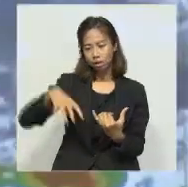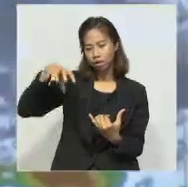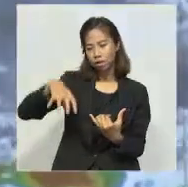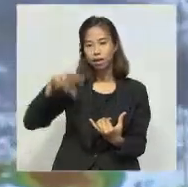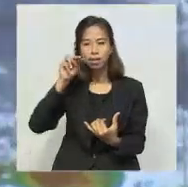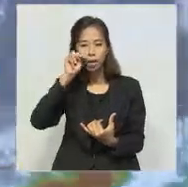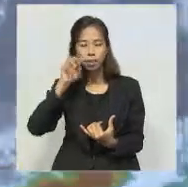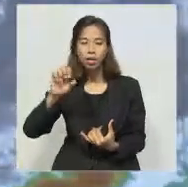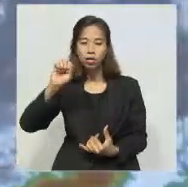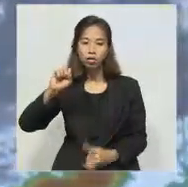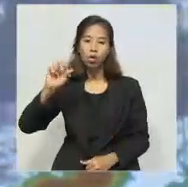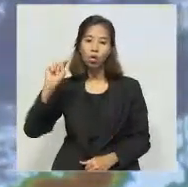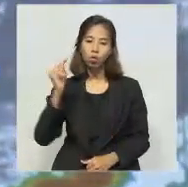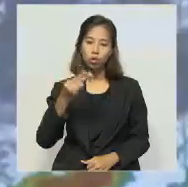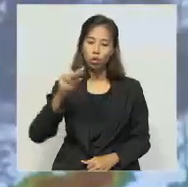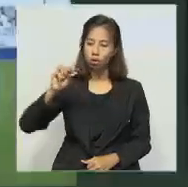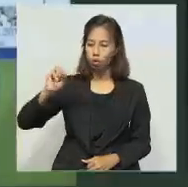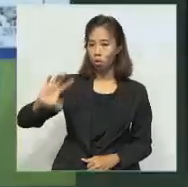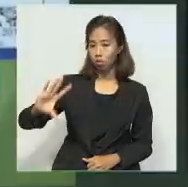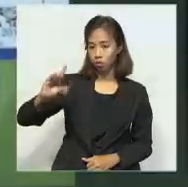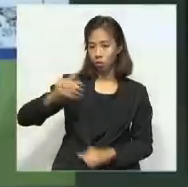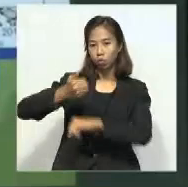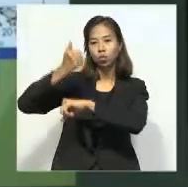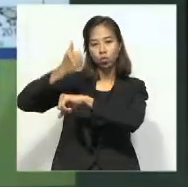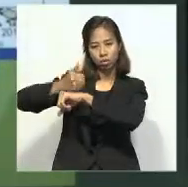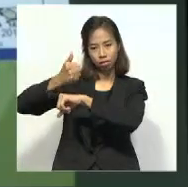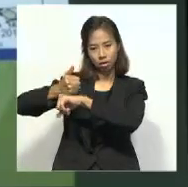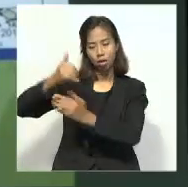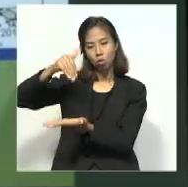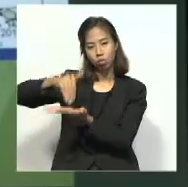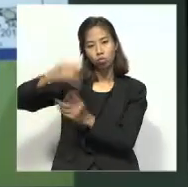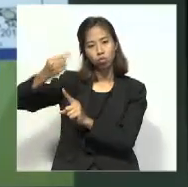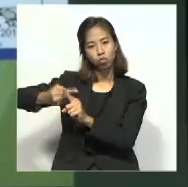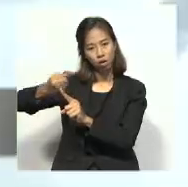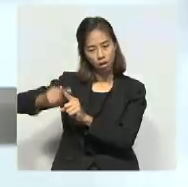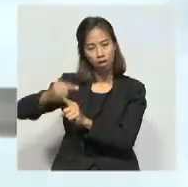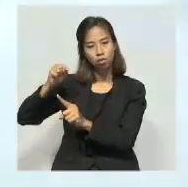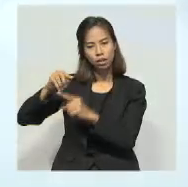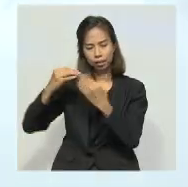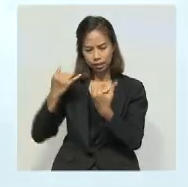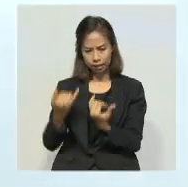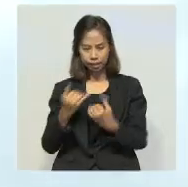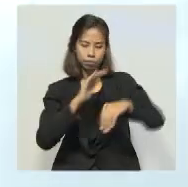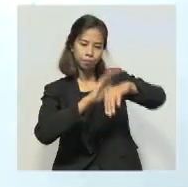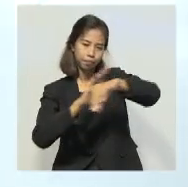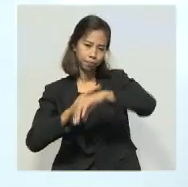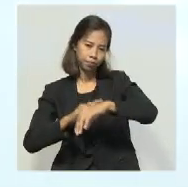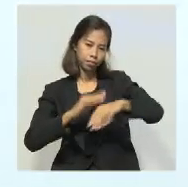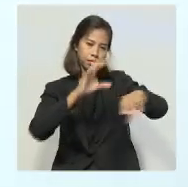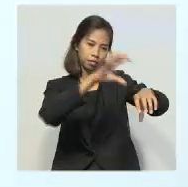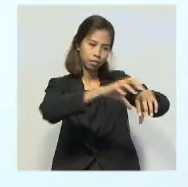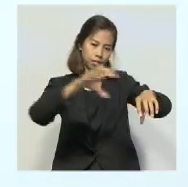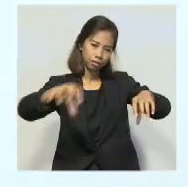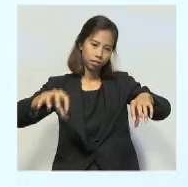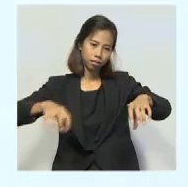น้แ่งชาติหรวาสอท.น.ช. ในฐานะผู้อำนวยการศูย์เฉพาะกิจชั่วคราวในภาวะวิกริได้กำชัหนอยงทเกี่ยวข้อง